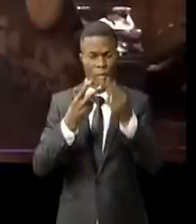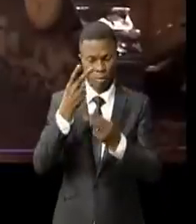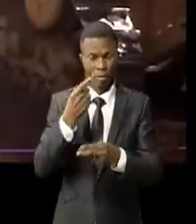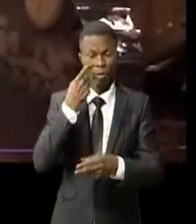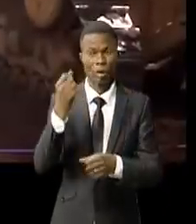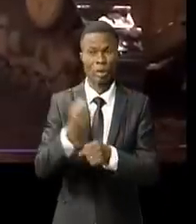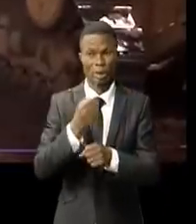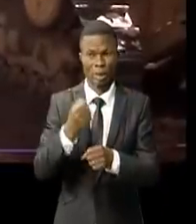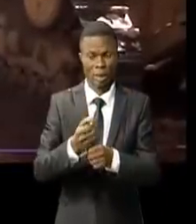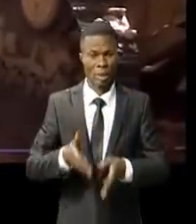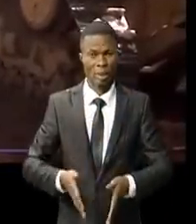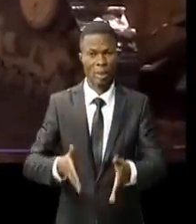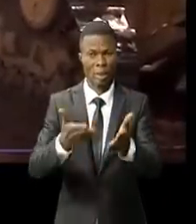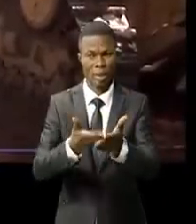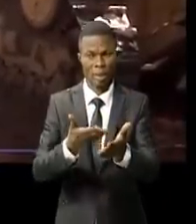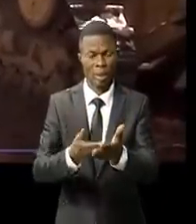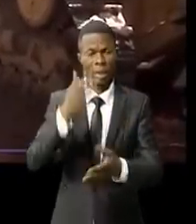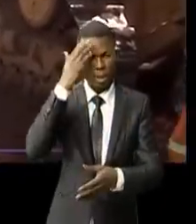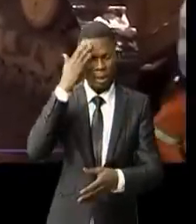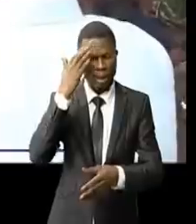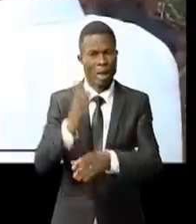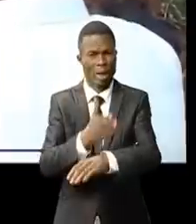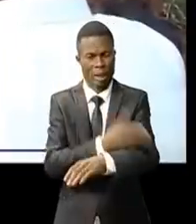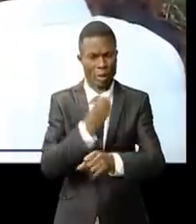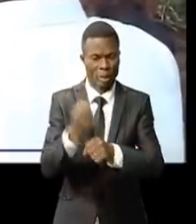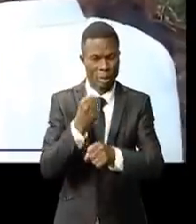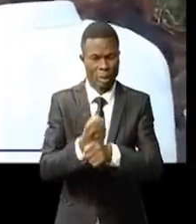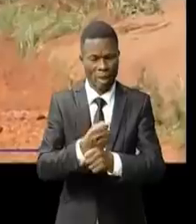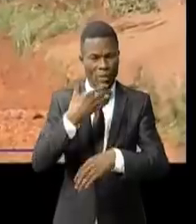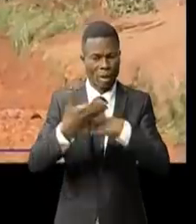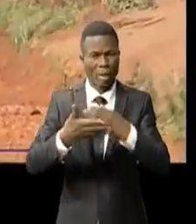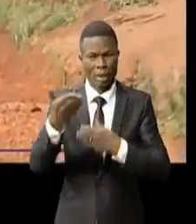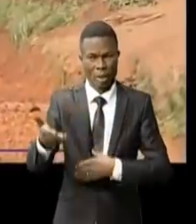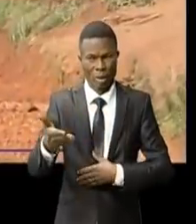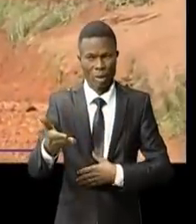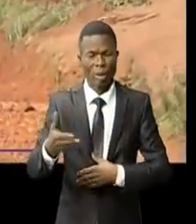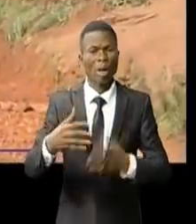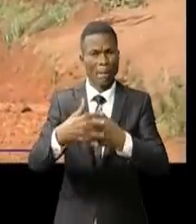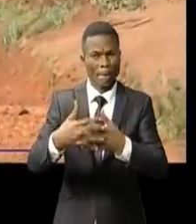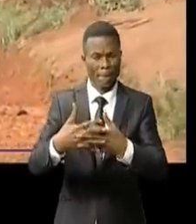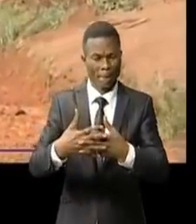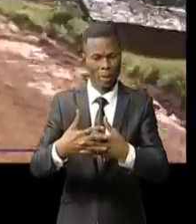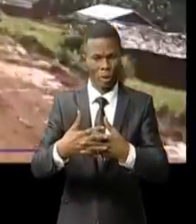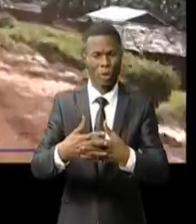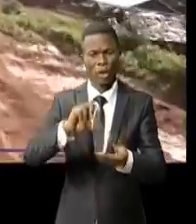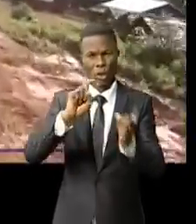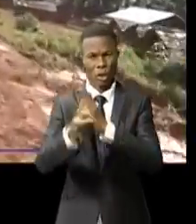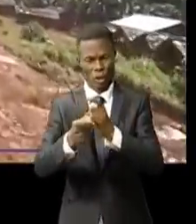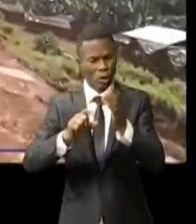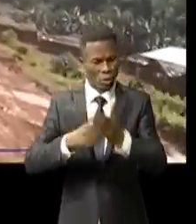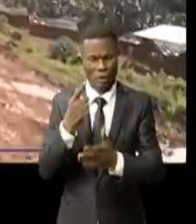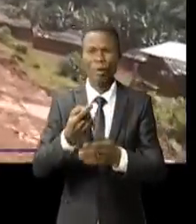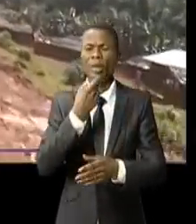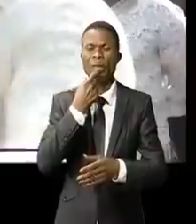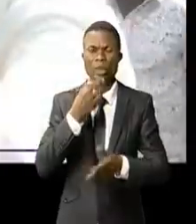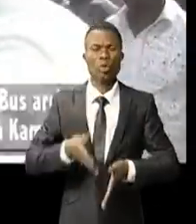d'inspection, Christophe Bastinenonga voudrait s'assurer de l'évolution de ces chantiers de Gbonzouzou où ces engins sont en train de transformer radicalement l'histoire